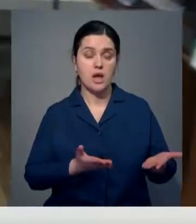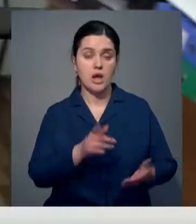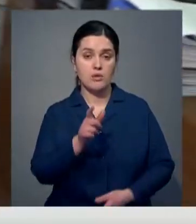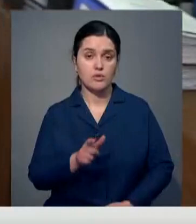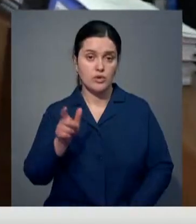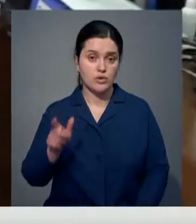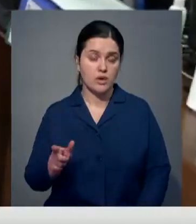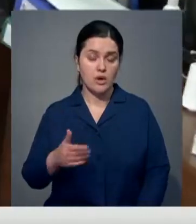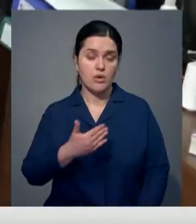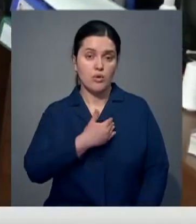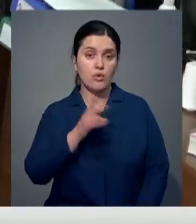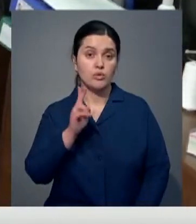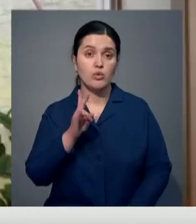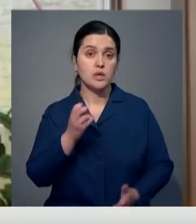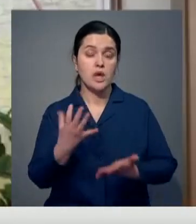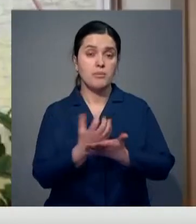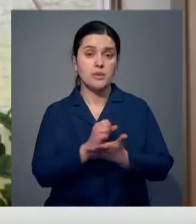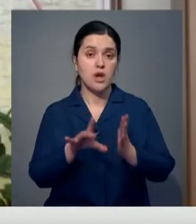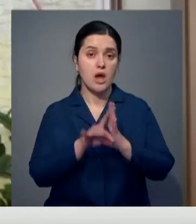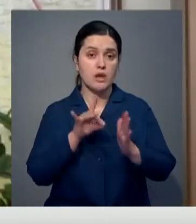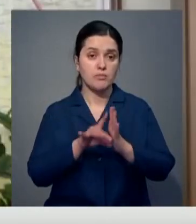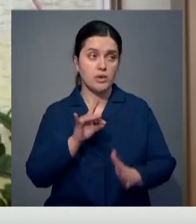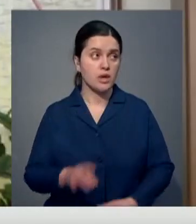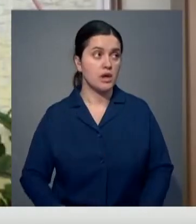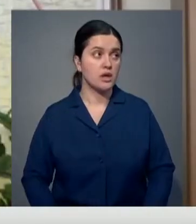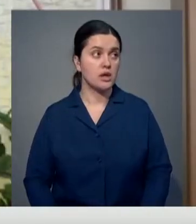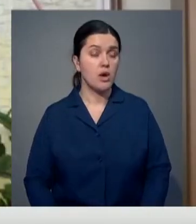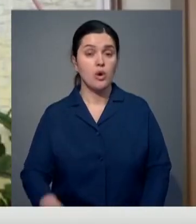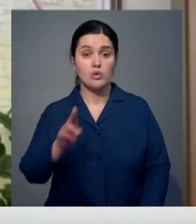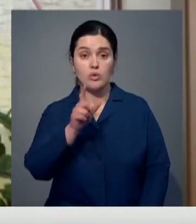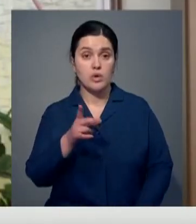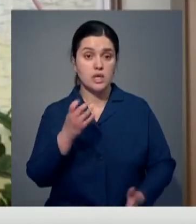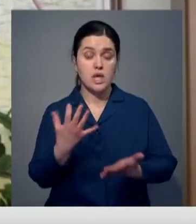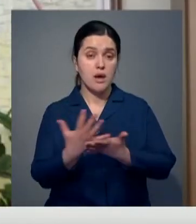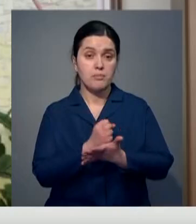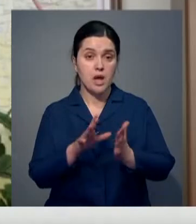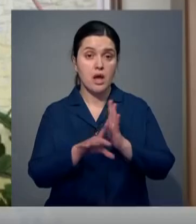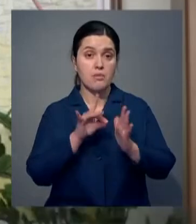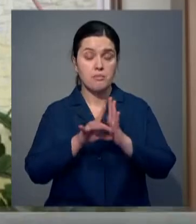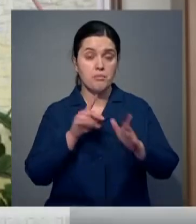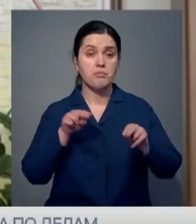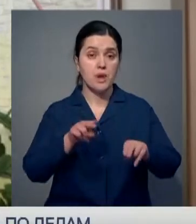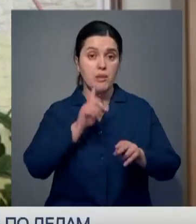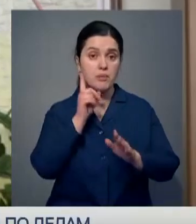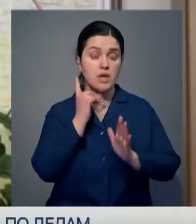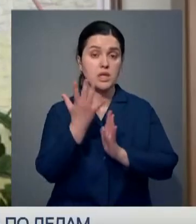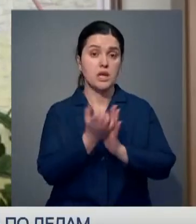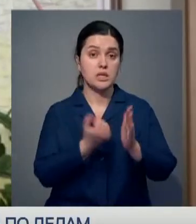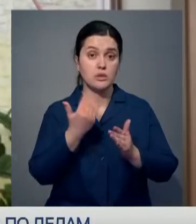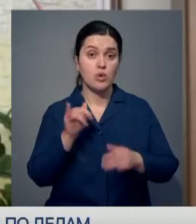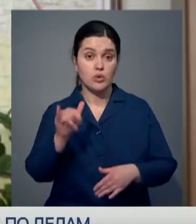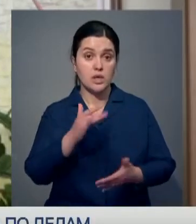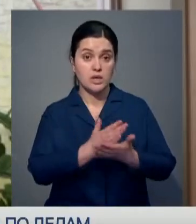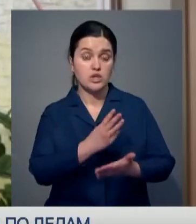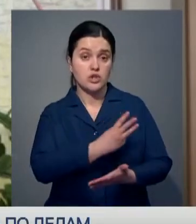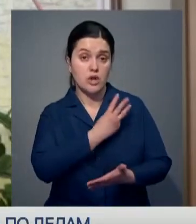президентский молодежный кадровый резерв. Те люди, которые не прошли президентский молодежный кадровый резерв, если у них есть желание